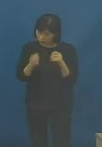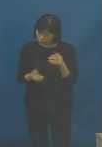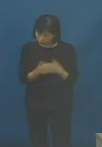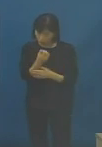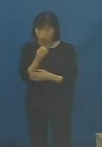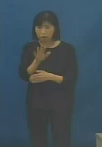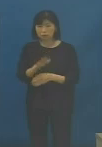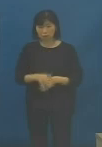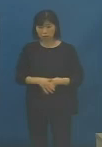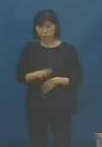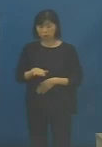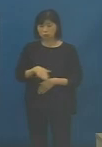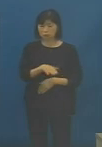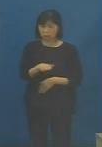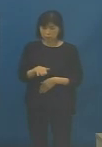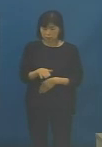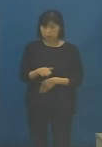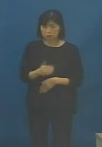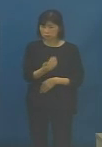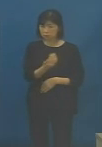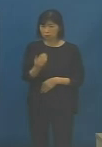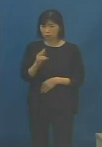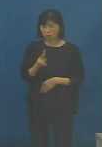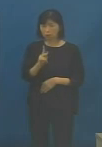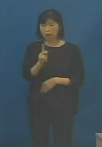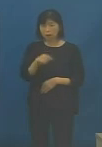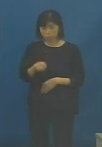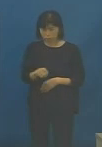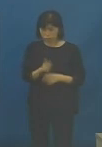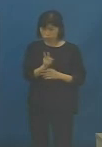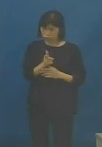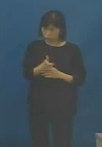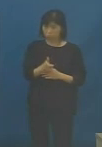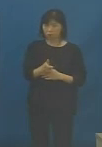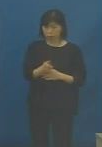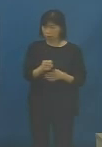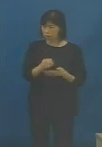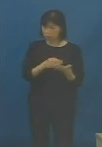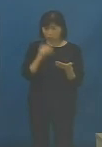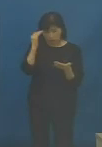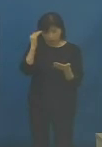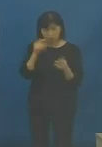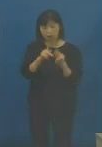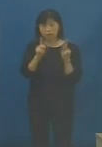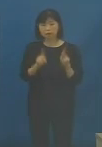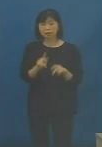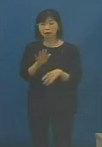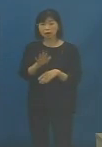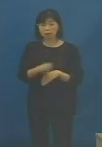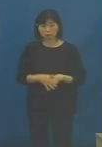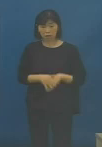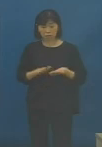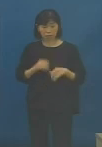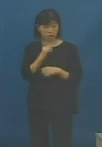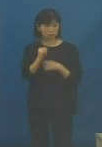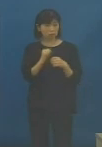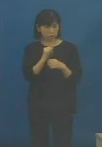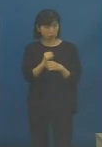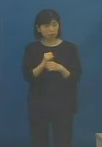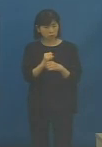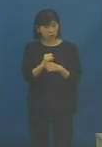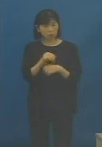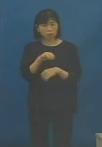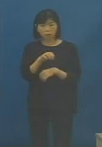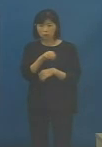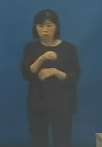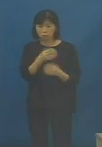そういうボウガンが売られてはいけない等の課題があって、で今のこのネット社会の中で実店舗でボウガンを売ってるとかって